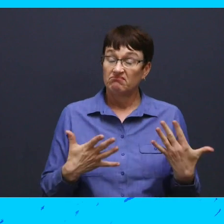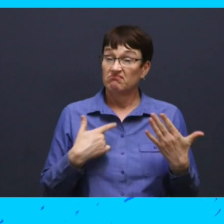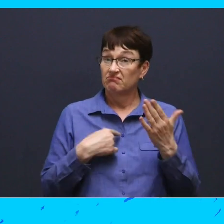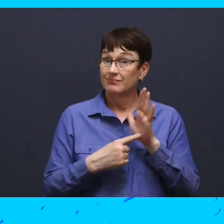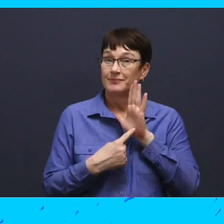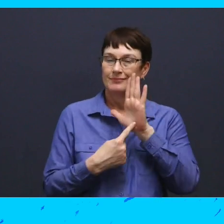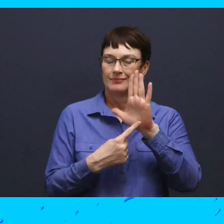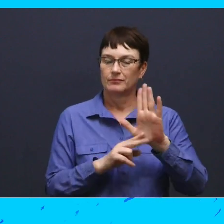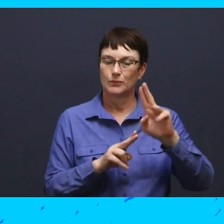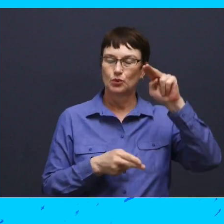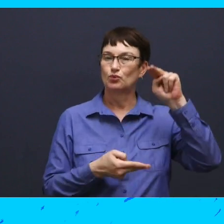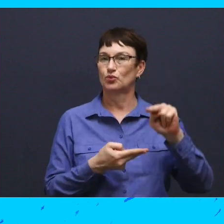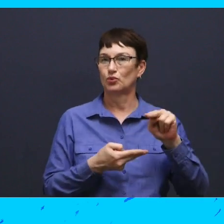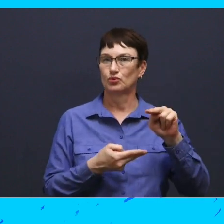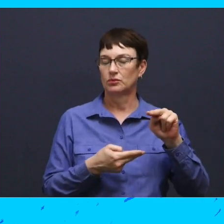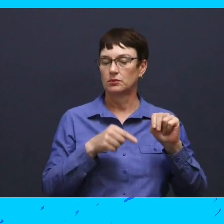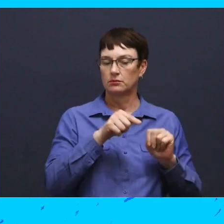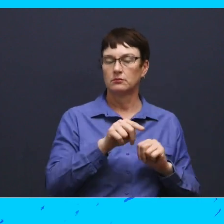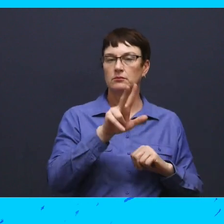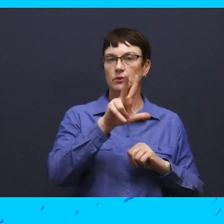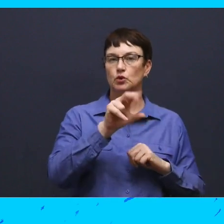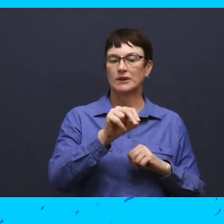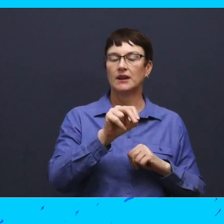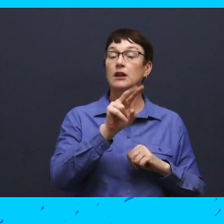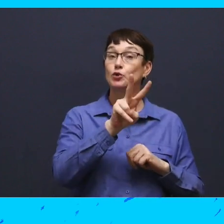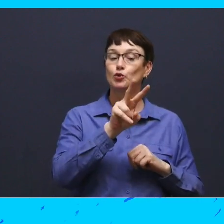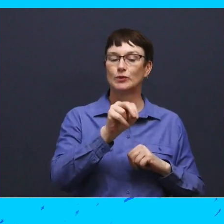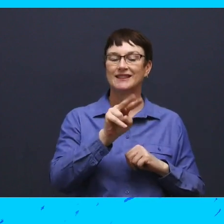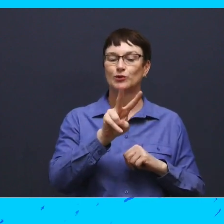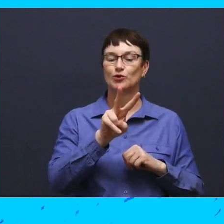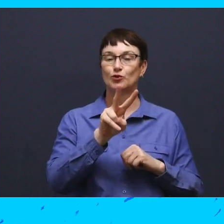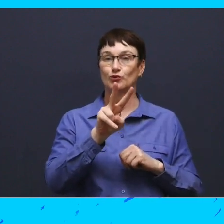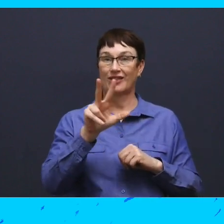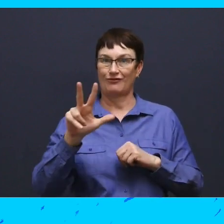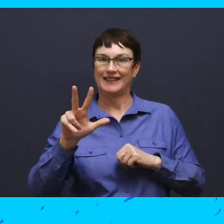Afrique subsaharienne, Amérique du Sud et Asie.